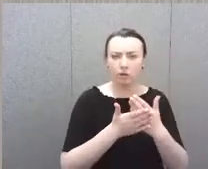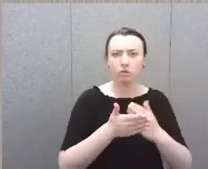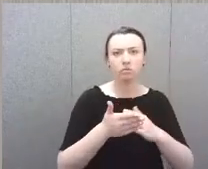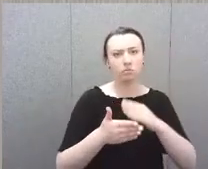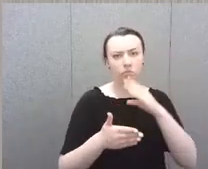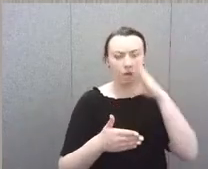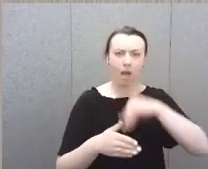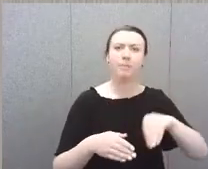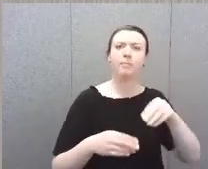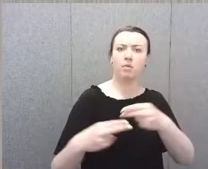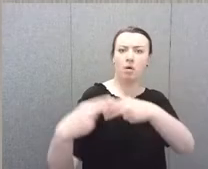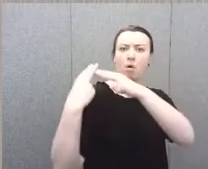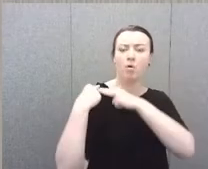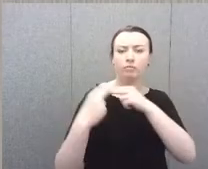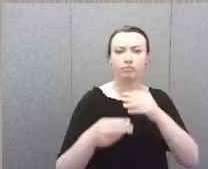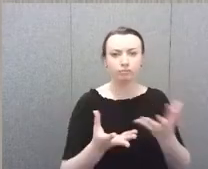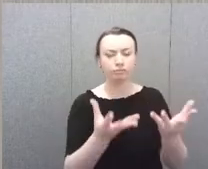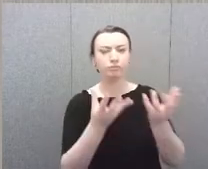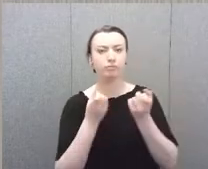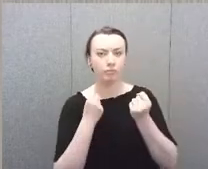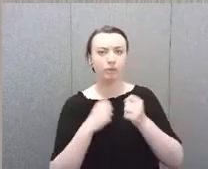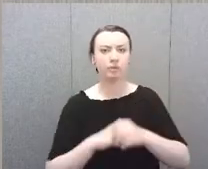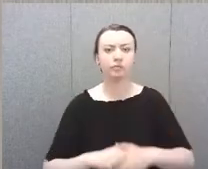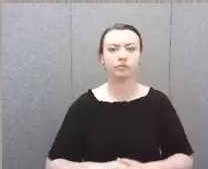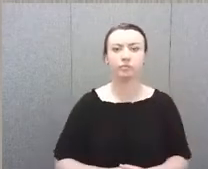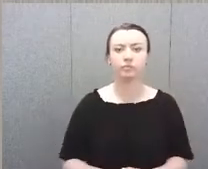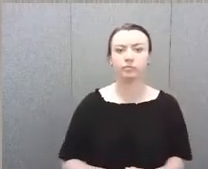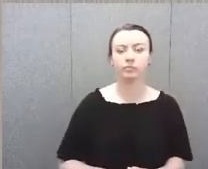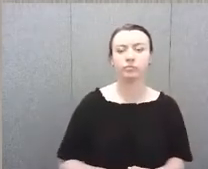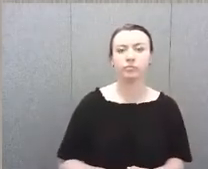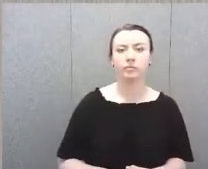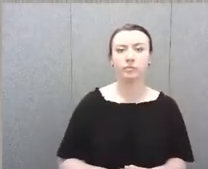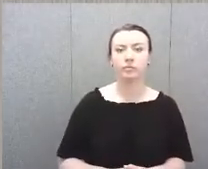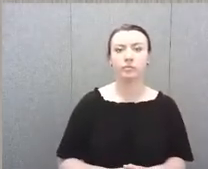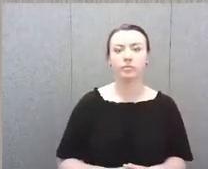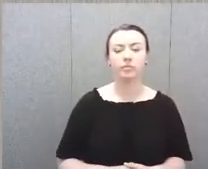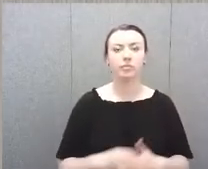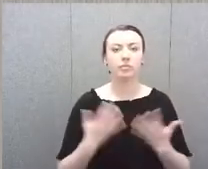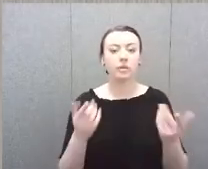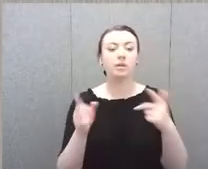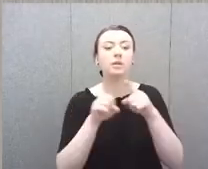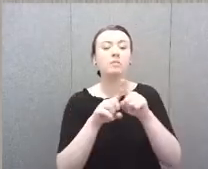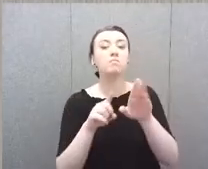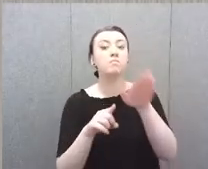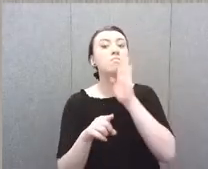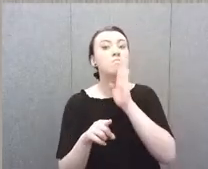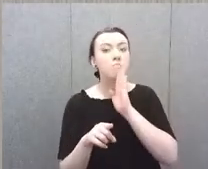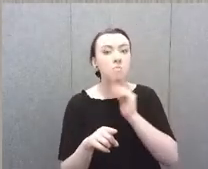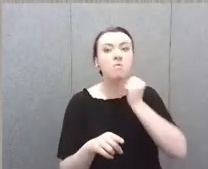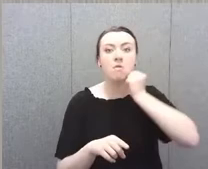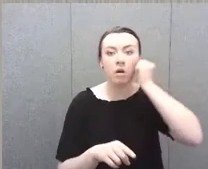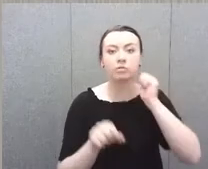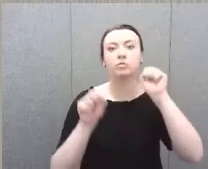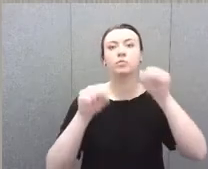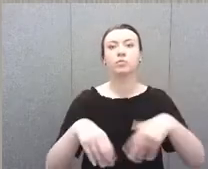и подтолкнула женщинам к занятию позиций и должностей, которые до сих пор учитывались только как